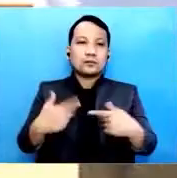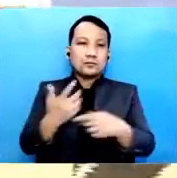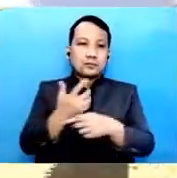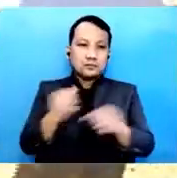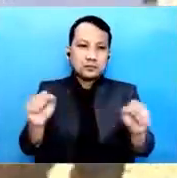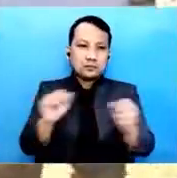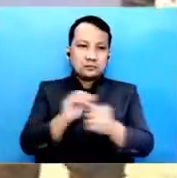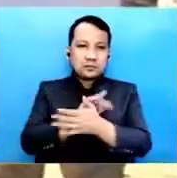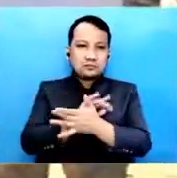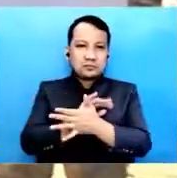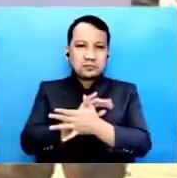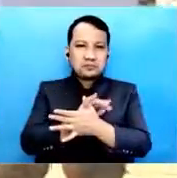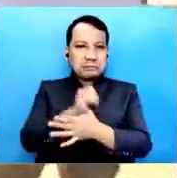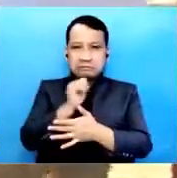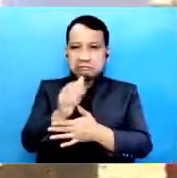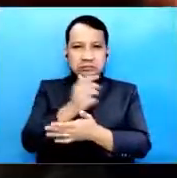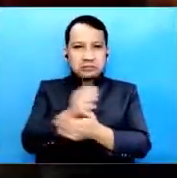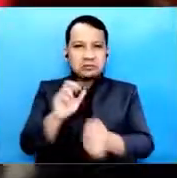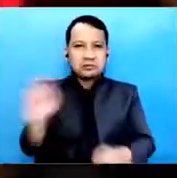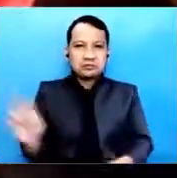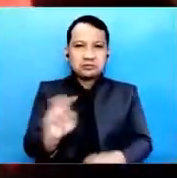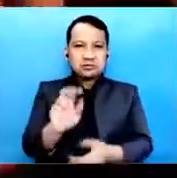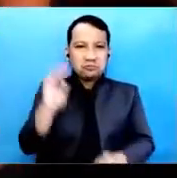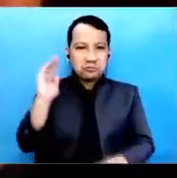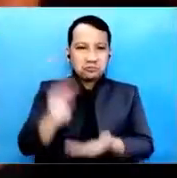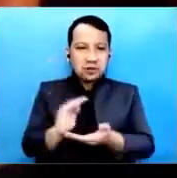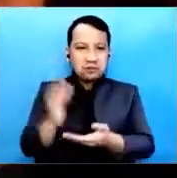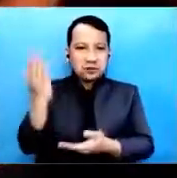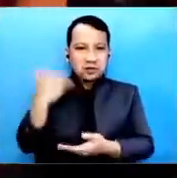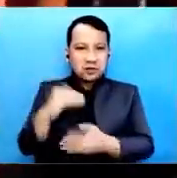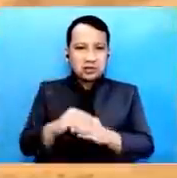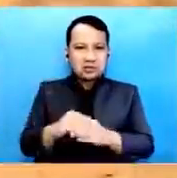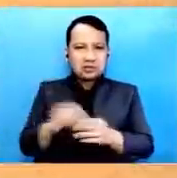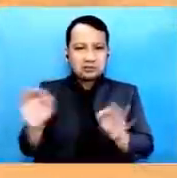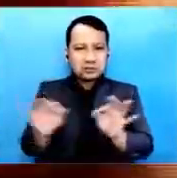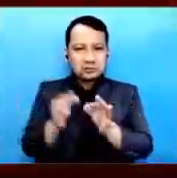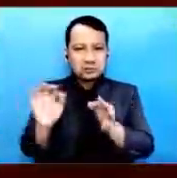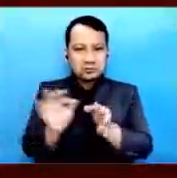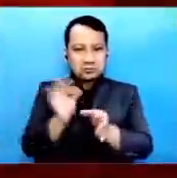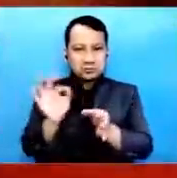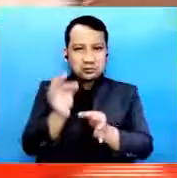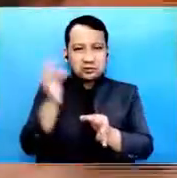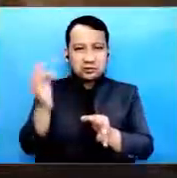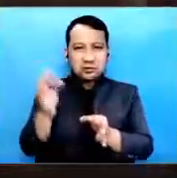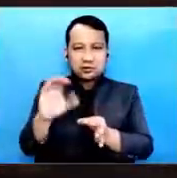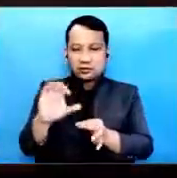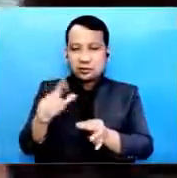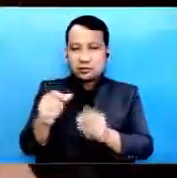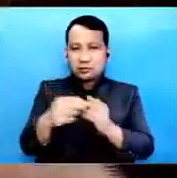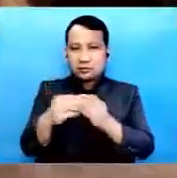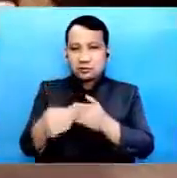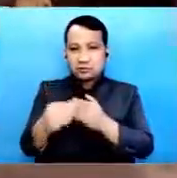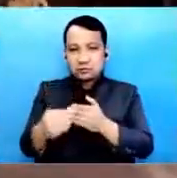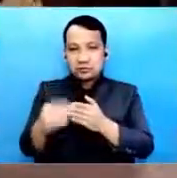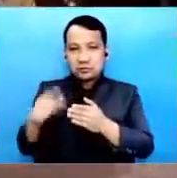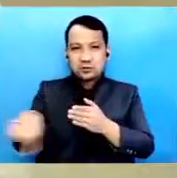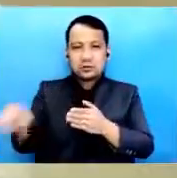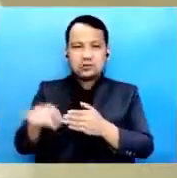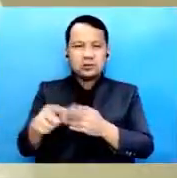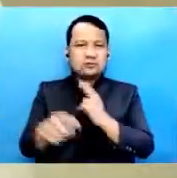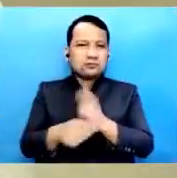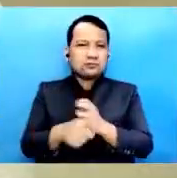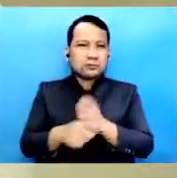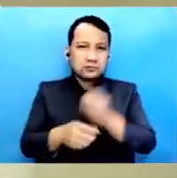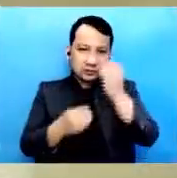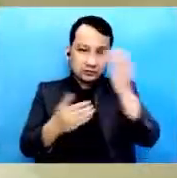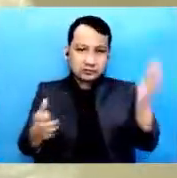ng COVID-19 sa turismo. Mula sa mga mananahi hanggang eco tour guide sa lugar. Napakahirap po lalo po sa